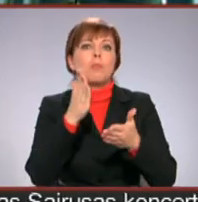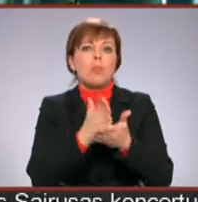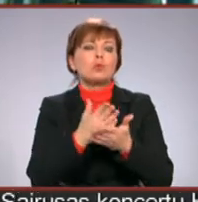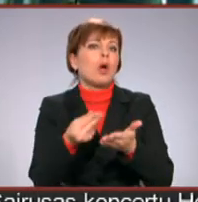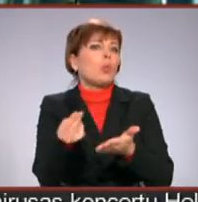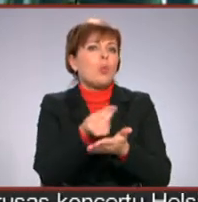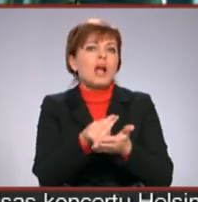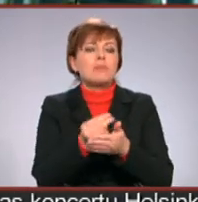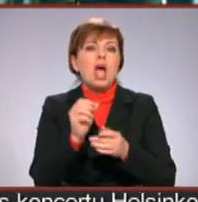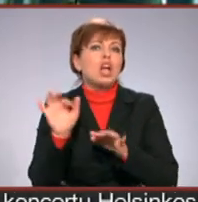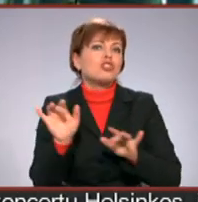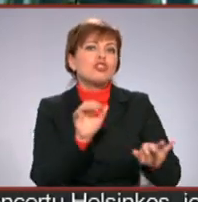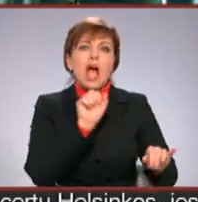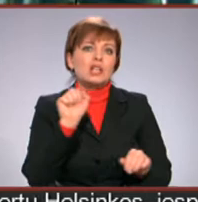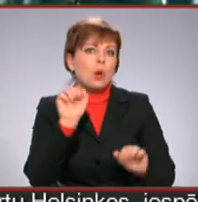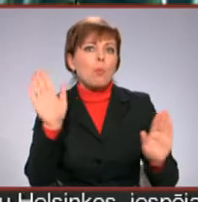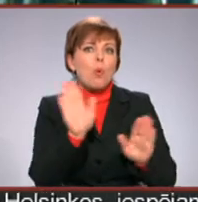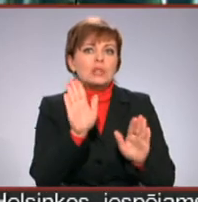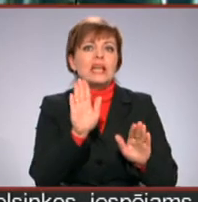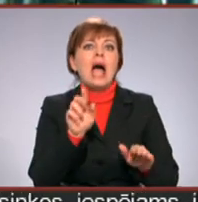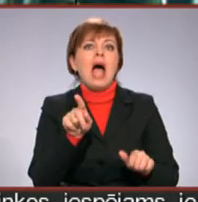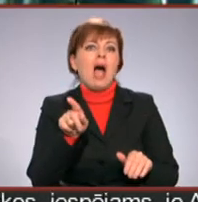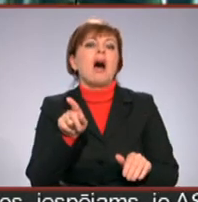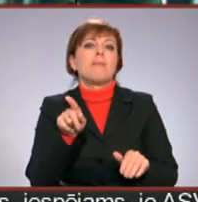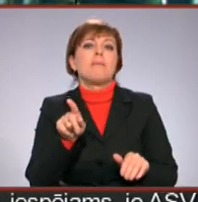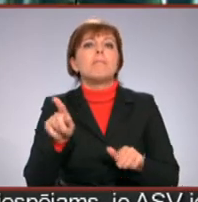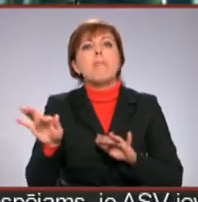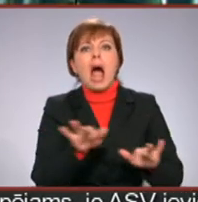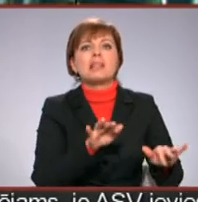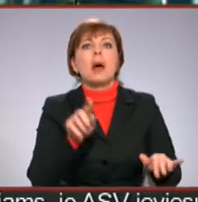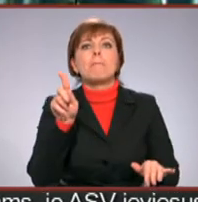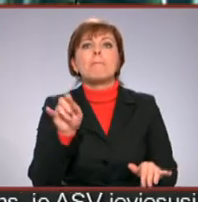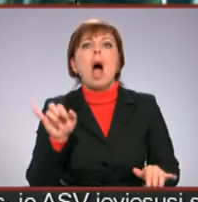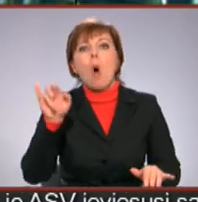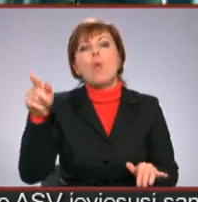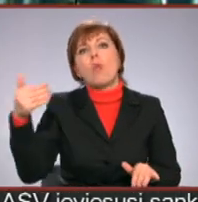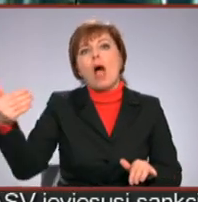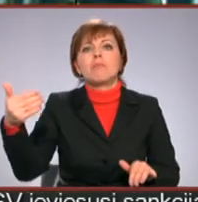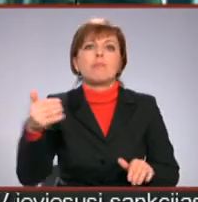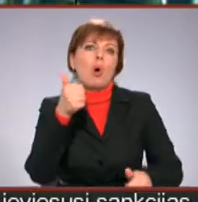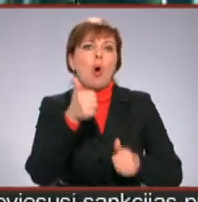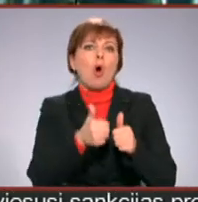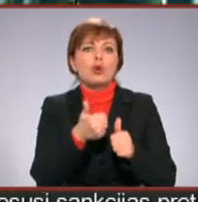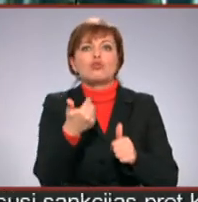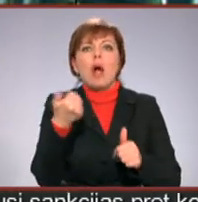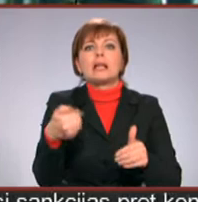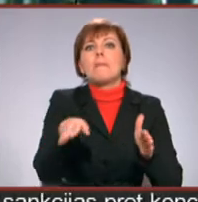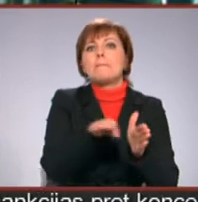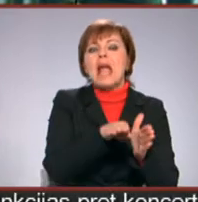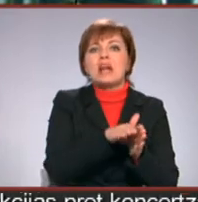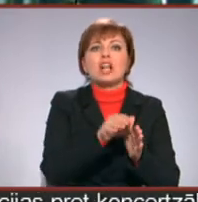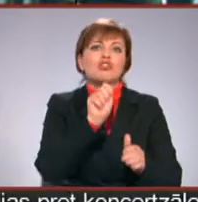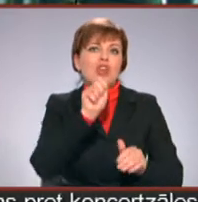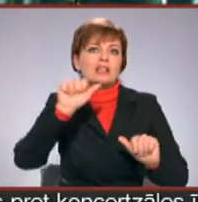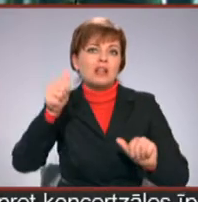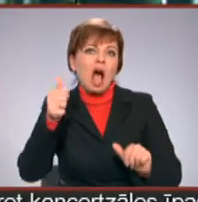džeza mūzikas notikumiem Riga Jazz Stage. Maestro Raimonda Paula patronātajā konkursā šogad piedalās jaunie džeza talanti no